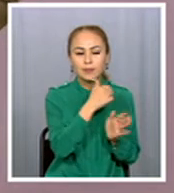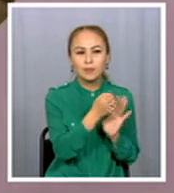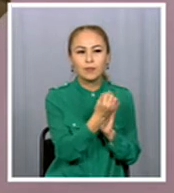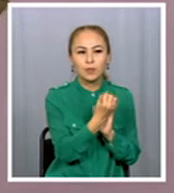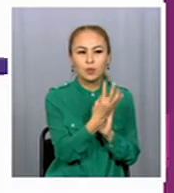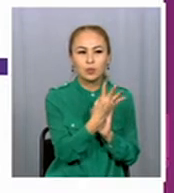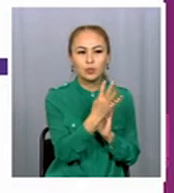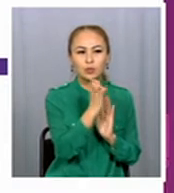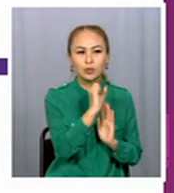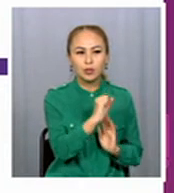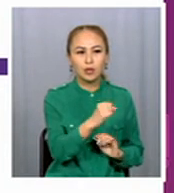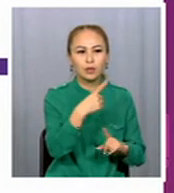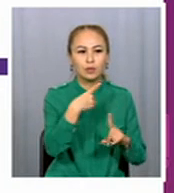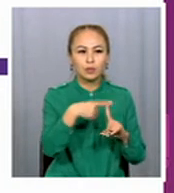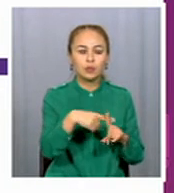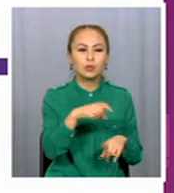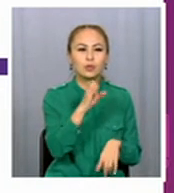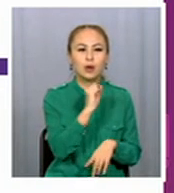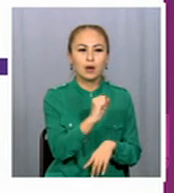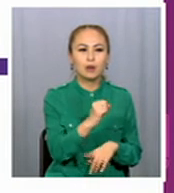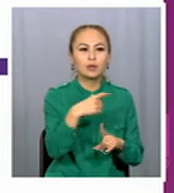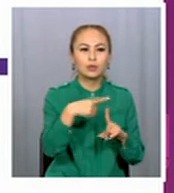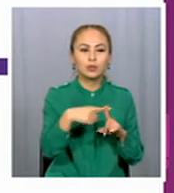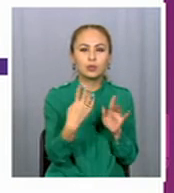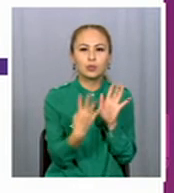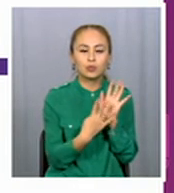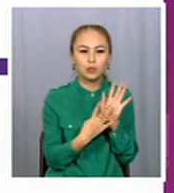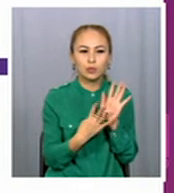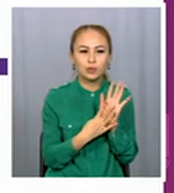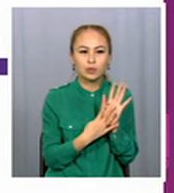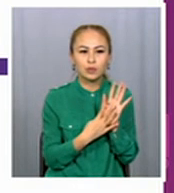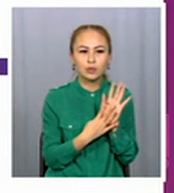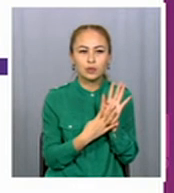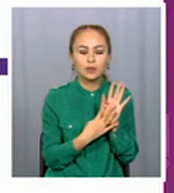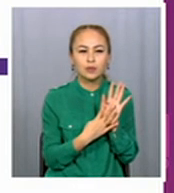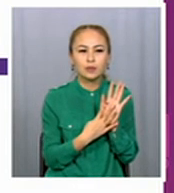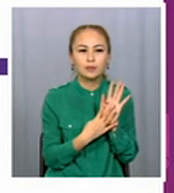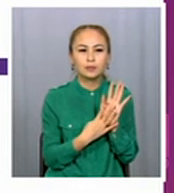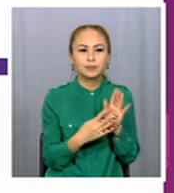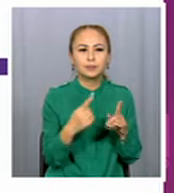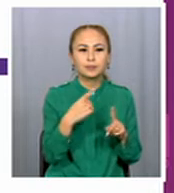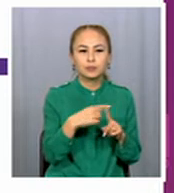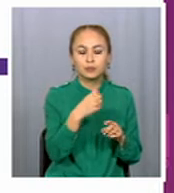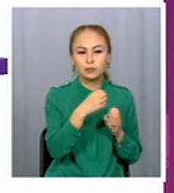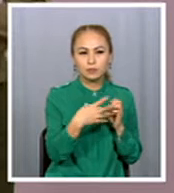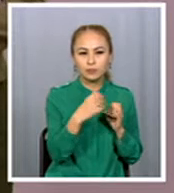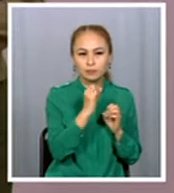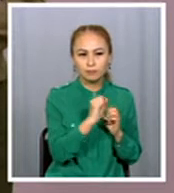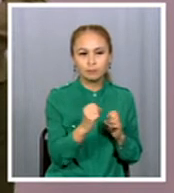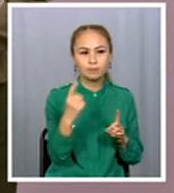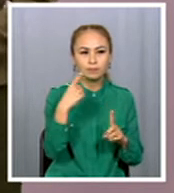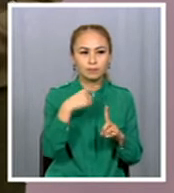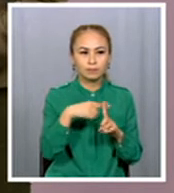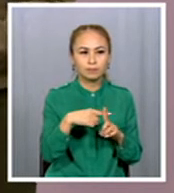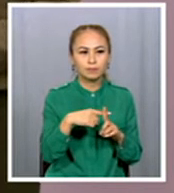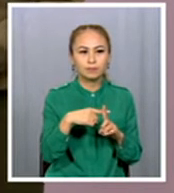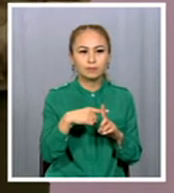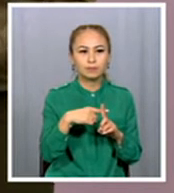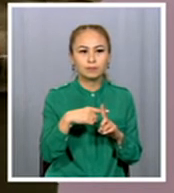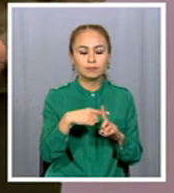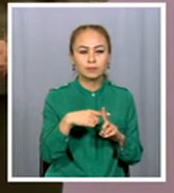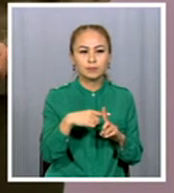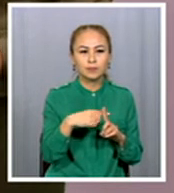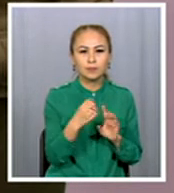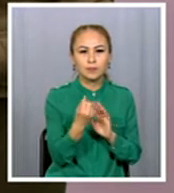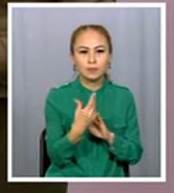үшін 14А мен А-ның қосындысын есептейміз. 15А-ға тең. Және 9 мен 4